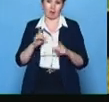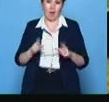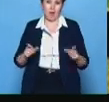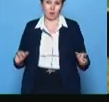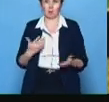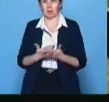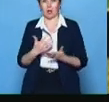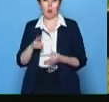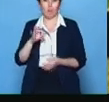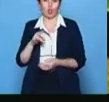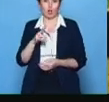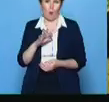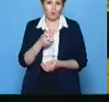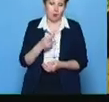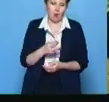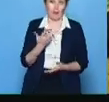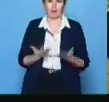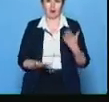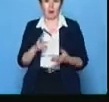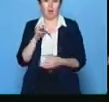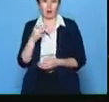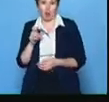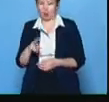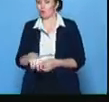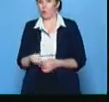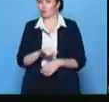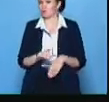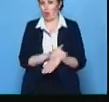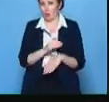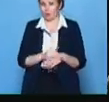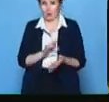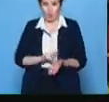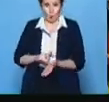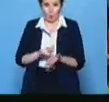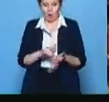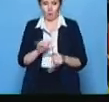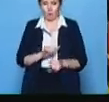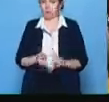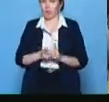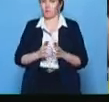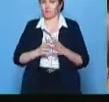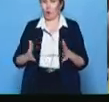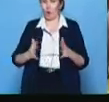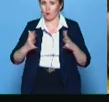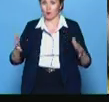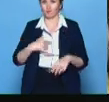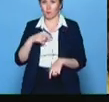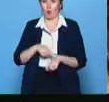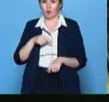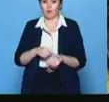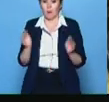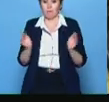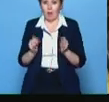там Мариэль. В Удмуртии молодцы. То, что туристов в Удмуртии становится больше, почувствовали даже в небольшой деревне